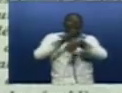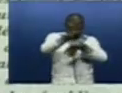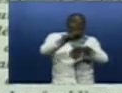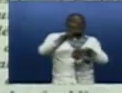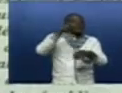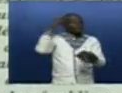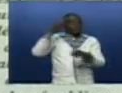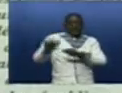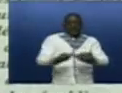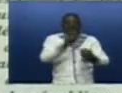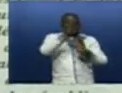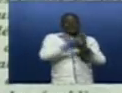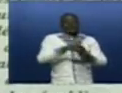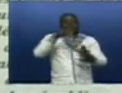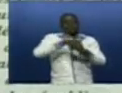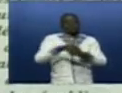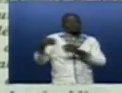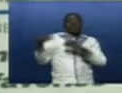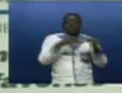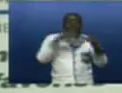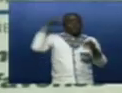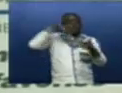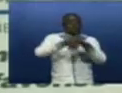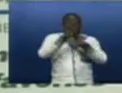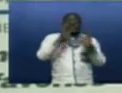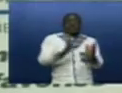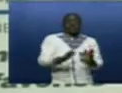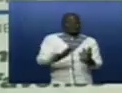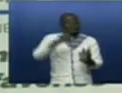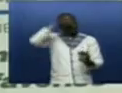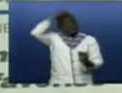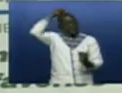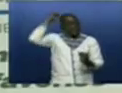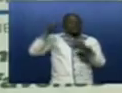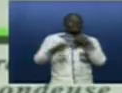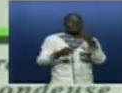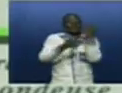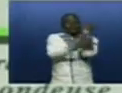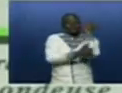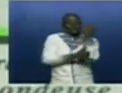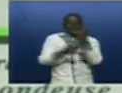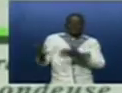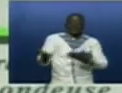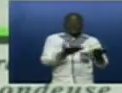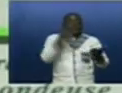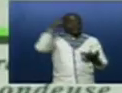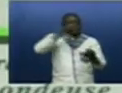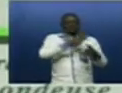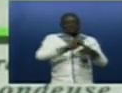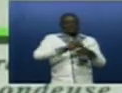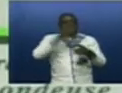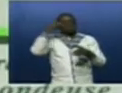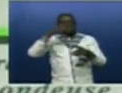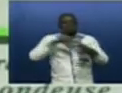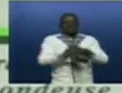d'engagement dans la lutte contre le terrorisme au Sahel, souligne le pays. Elle a mené une opération antiterroriste musclée dans la nuit